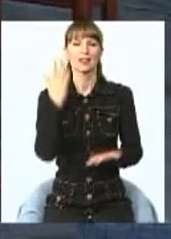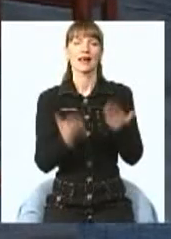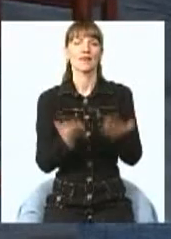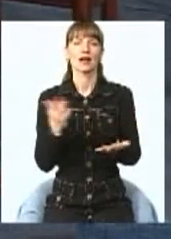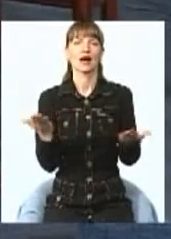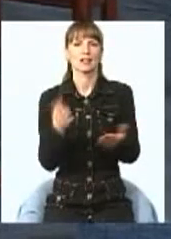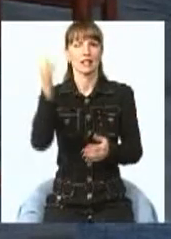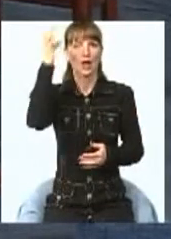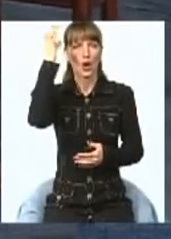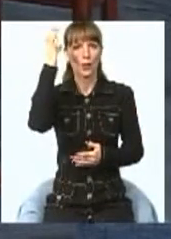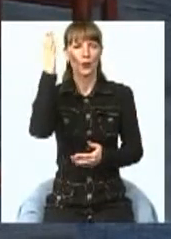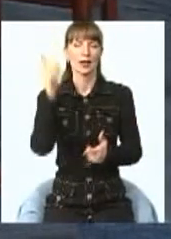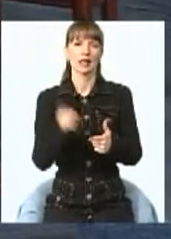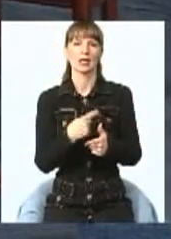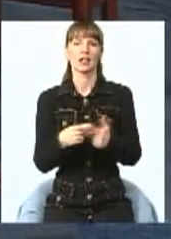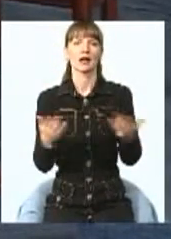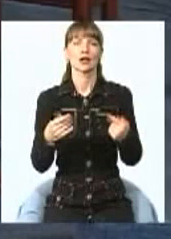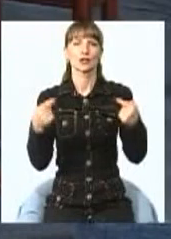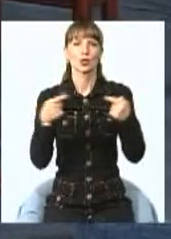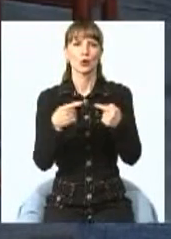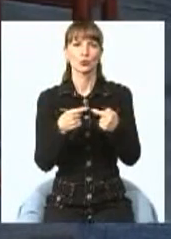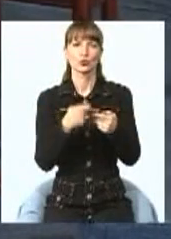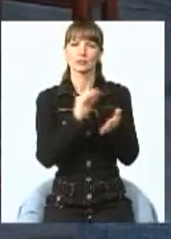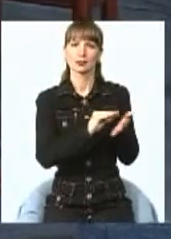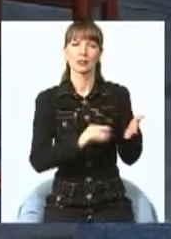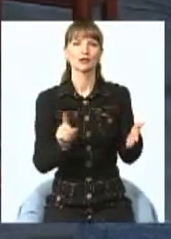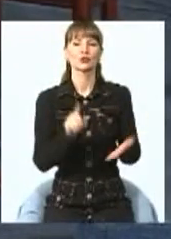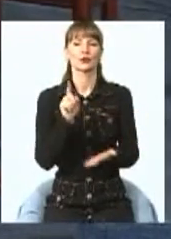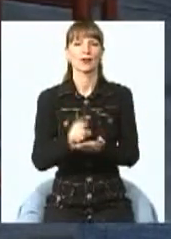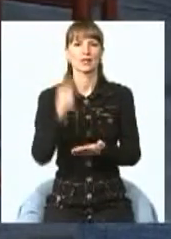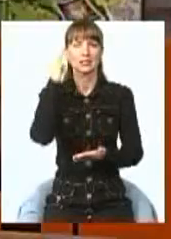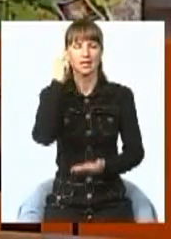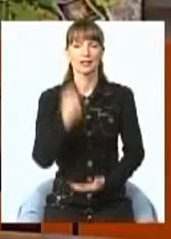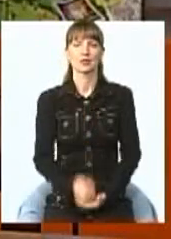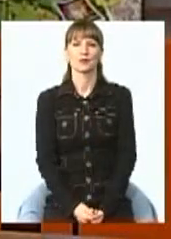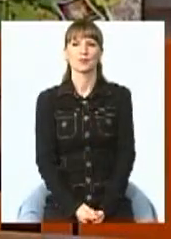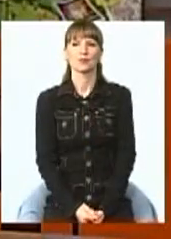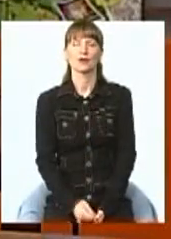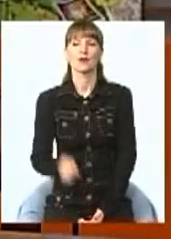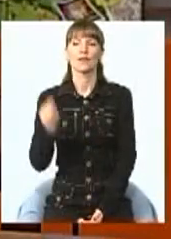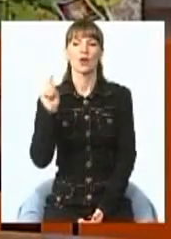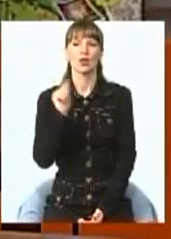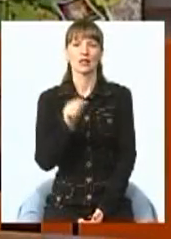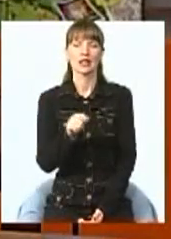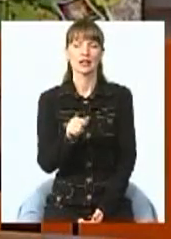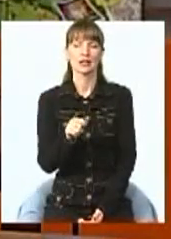якісь науки або якісь точні там дані. Чим вони повинні займатися, ці логісти? Вони,